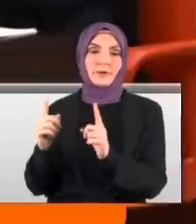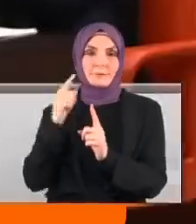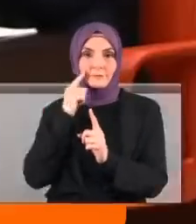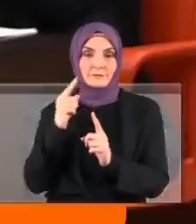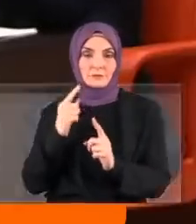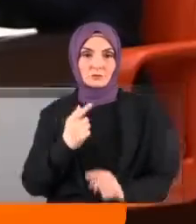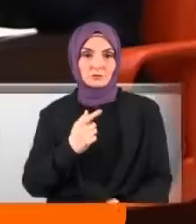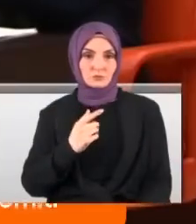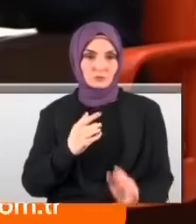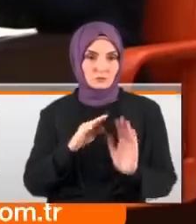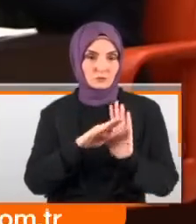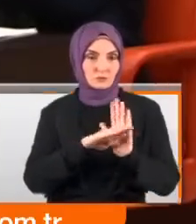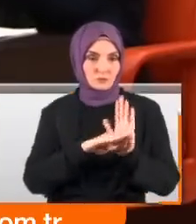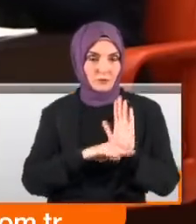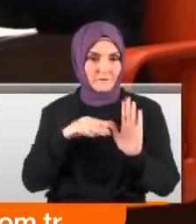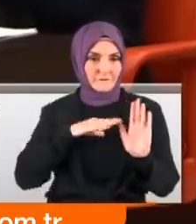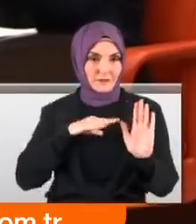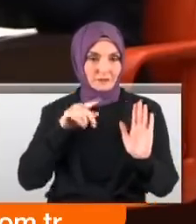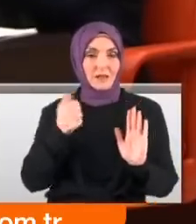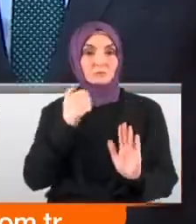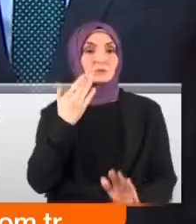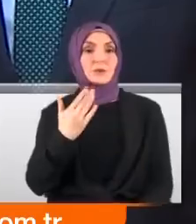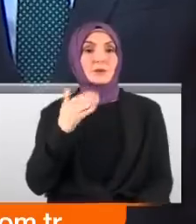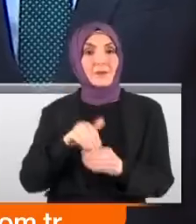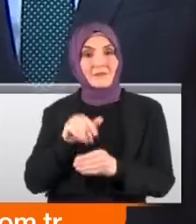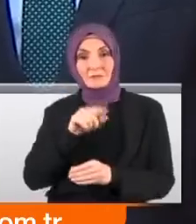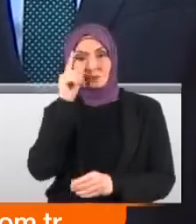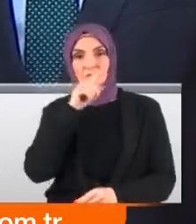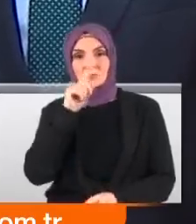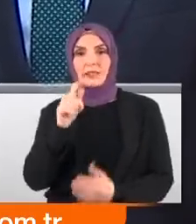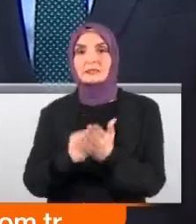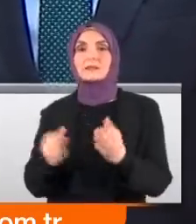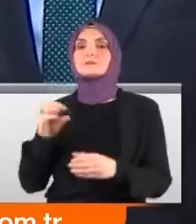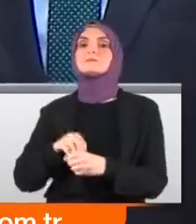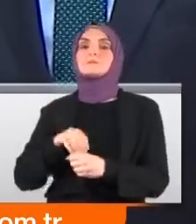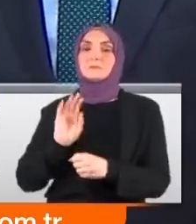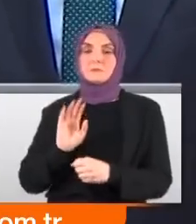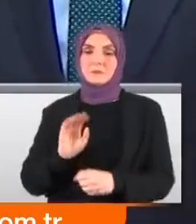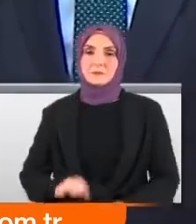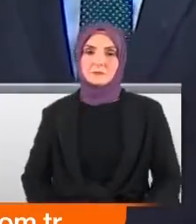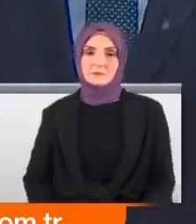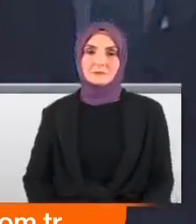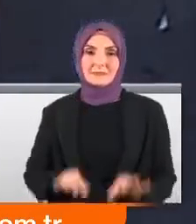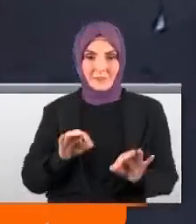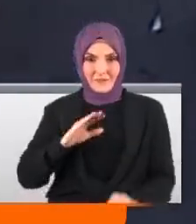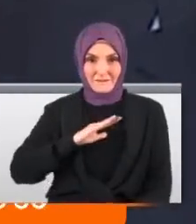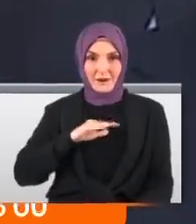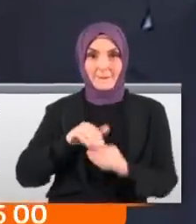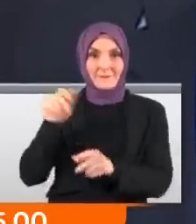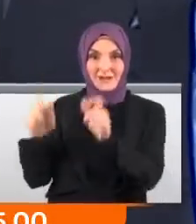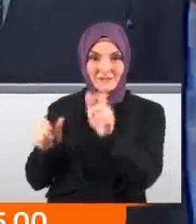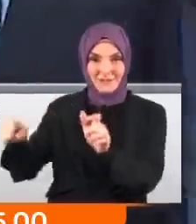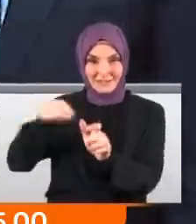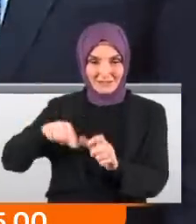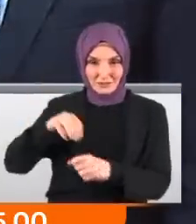milletvekili 3 dönem kuralı nedeniyle listede yer almadı. Mevcut milletvekillerimizden 42'si 3 döneme